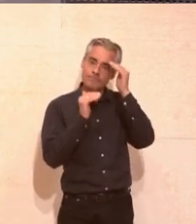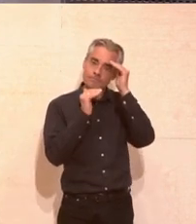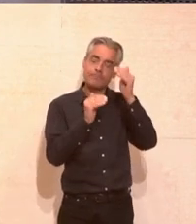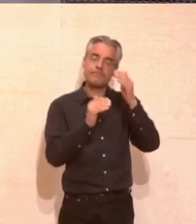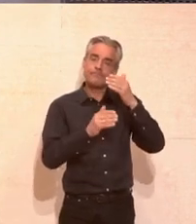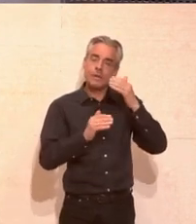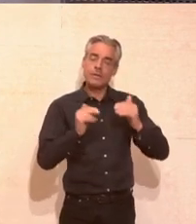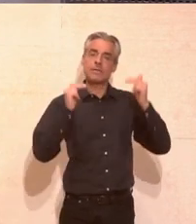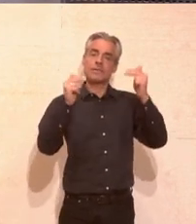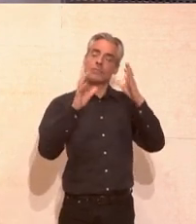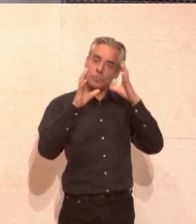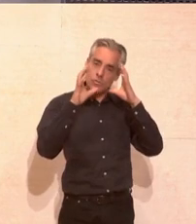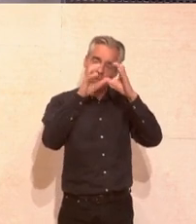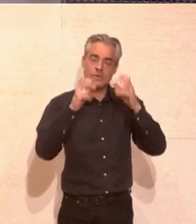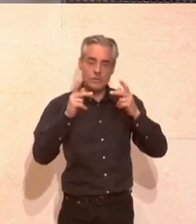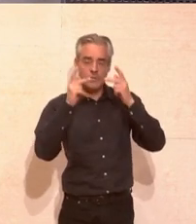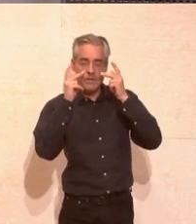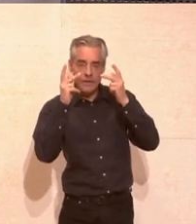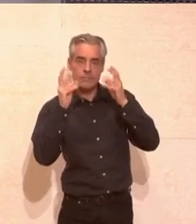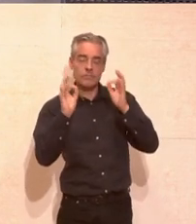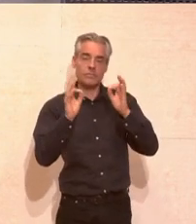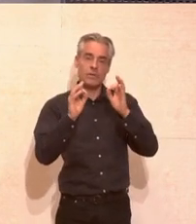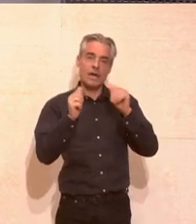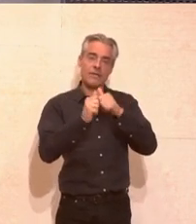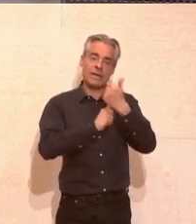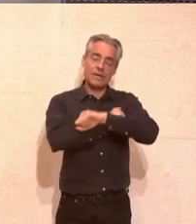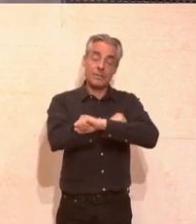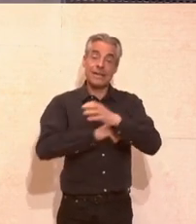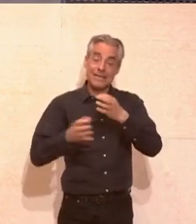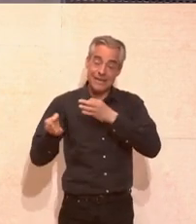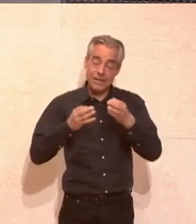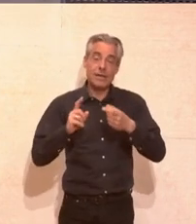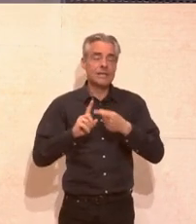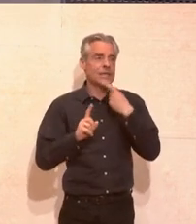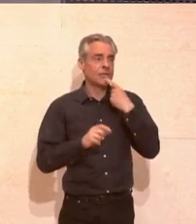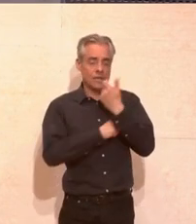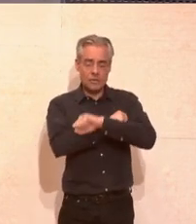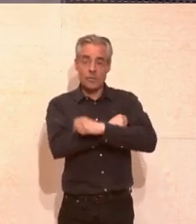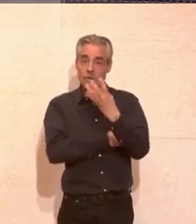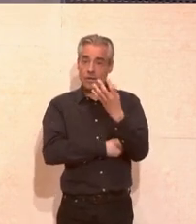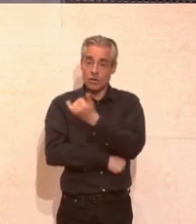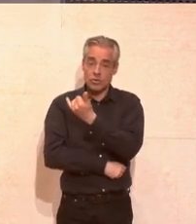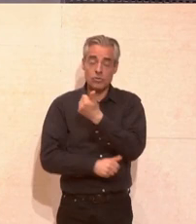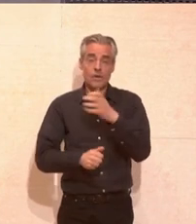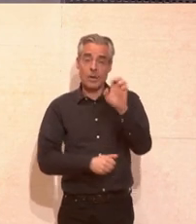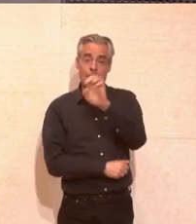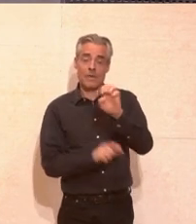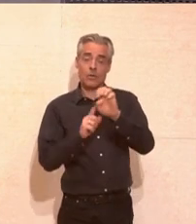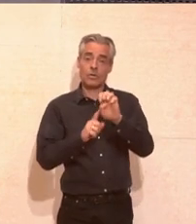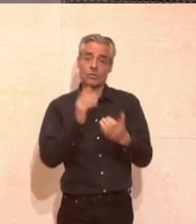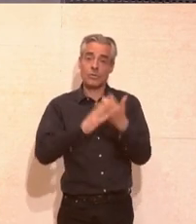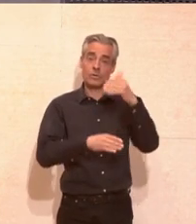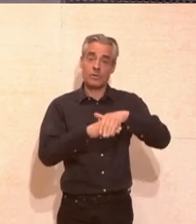niveau suffisant, on va dire, d'éveil et de vigilance au travers de la semaine. Et cette semaine de 4 jours, avec le mercredi qui est